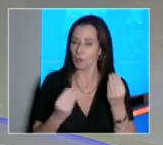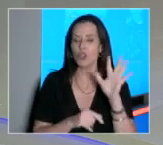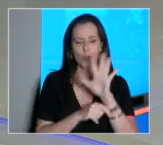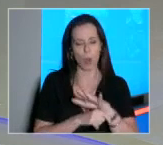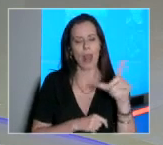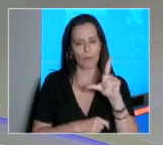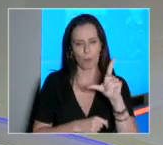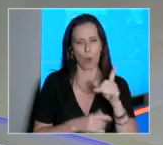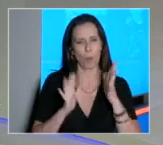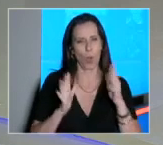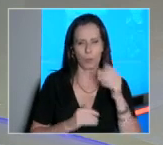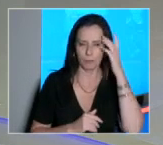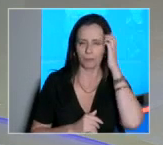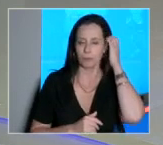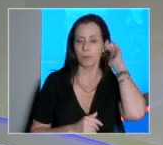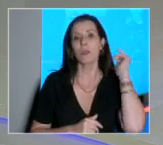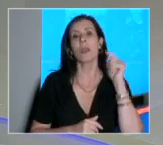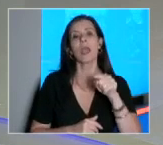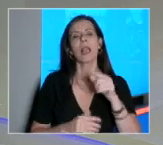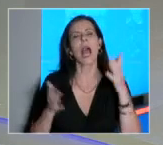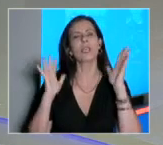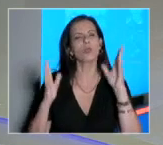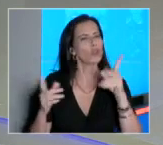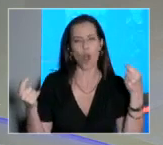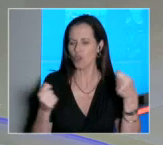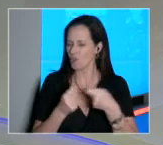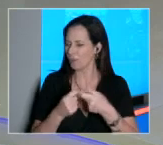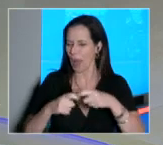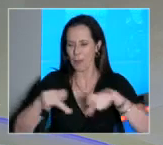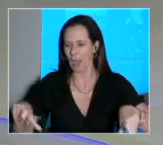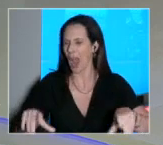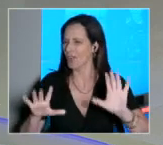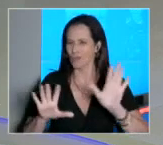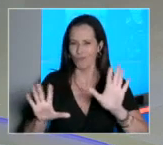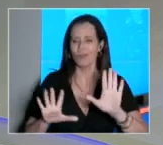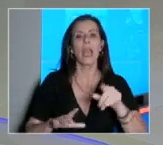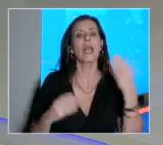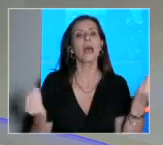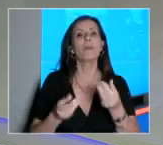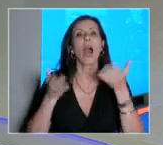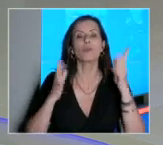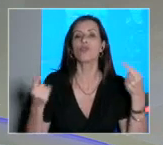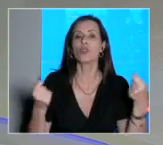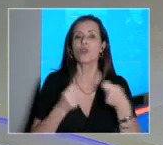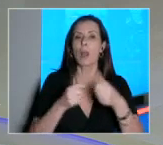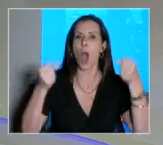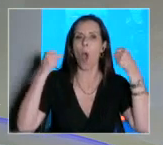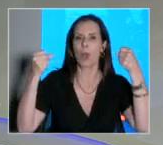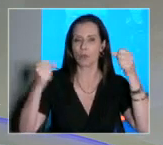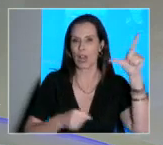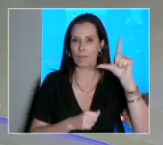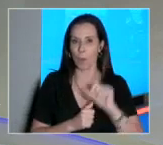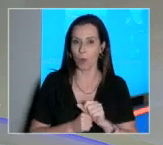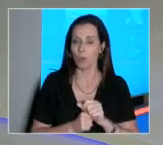שהשפיעו על הקבוצה באופן דרמטי. אלה היו אסונות שלא קשורים בדשא או במגרש. ליתר דיוק, אלה היו אסונות שקשורים לאוהדים של